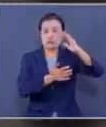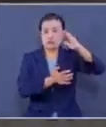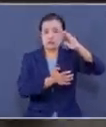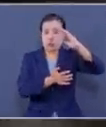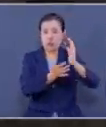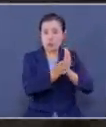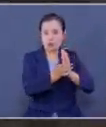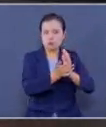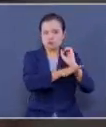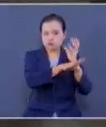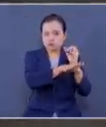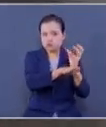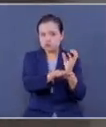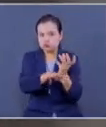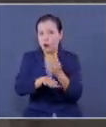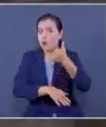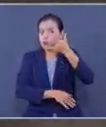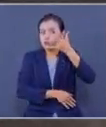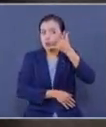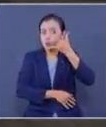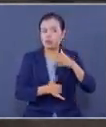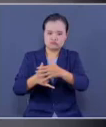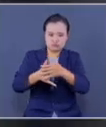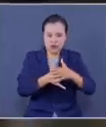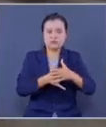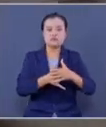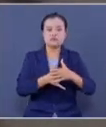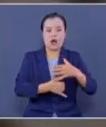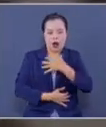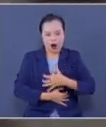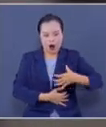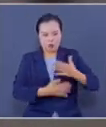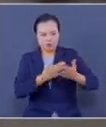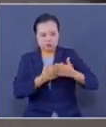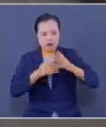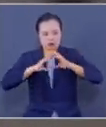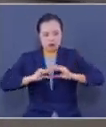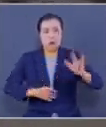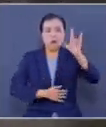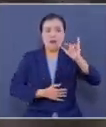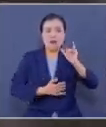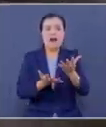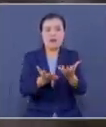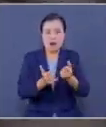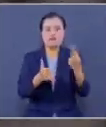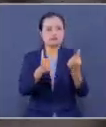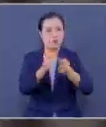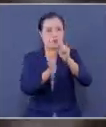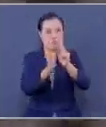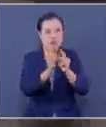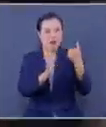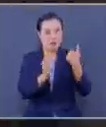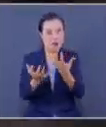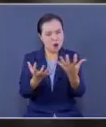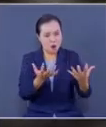สถานการณ์เอาตัวไปสงบสติอารมณ์ที่โรงพักครับแล้วก็ประสานกับทางญาติมารับตัวดำเนินคดีนะครับฐาน